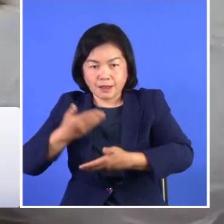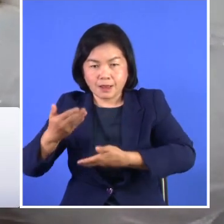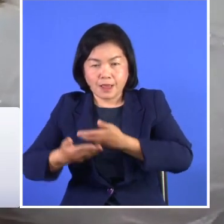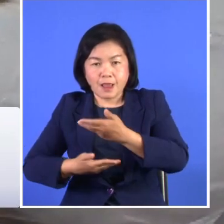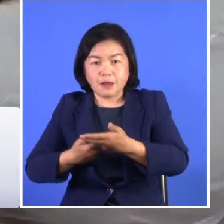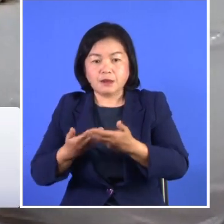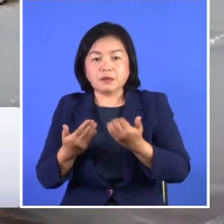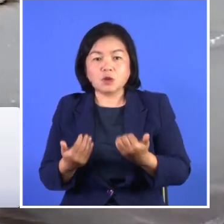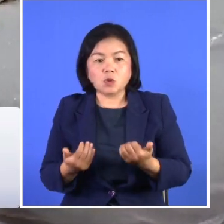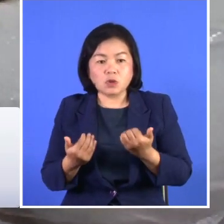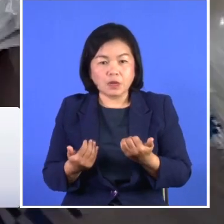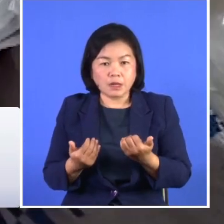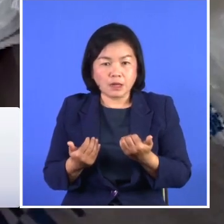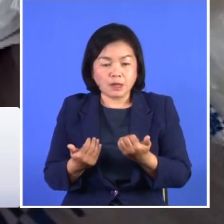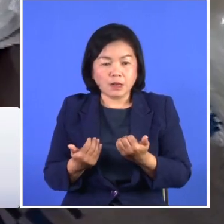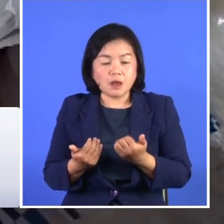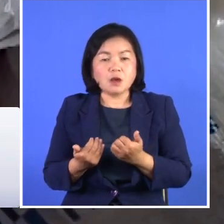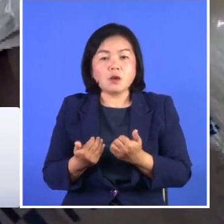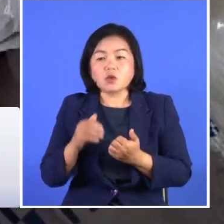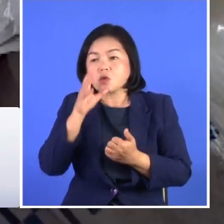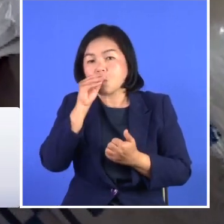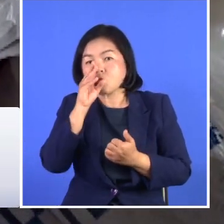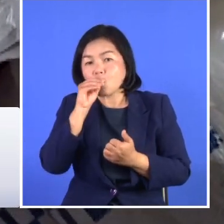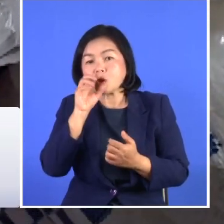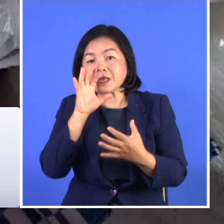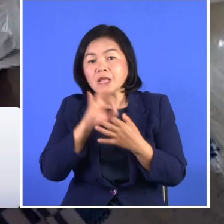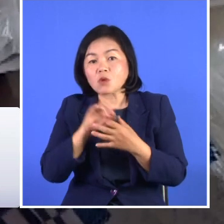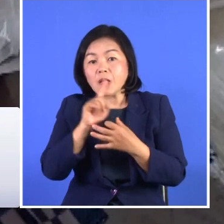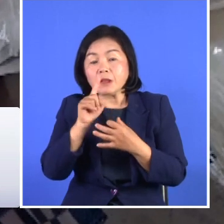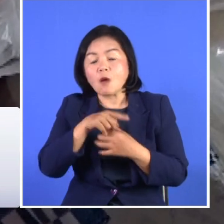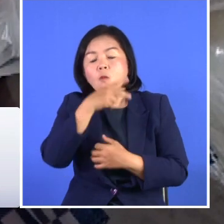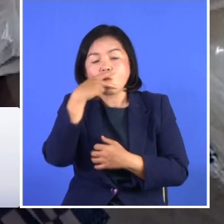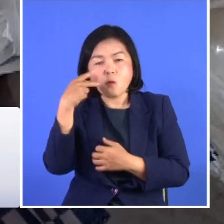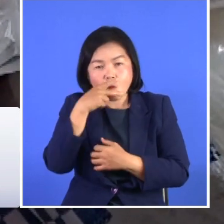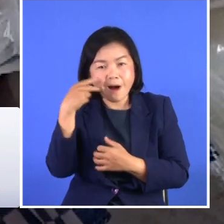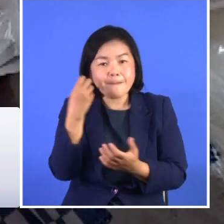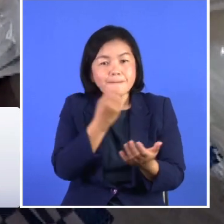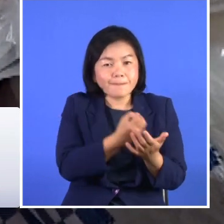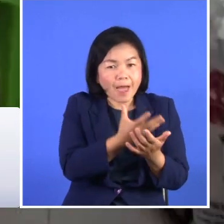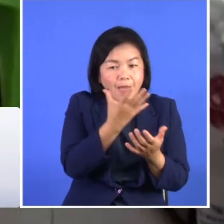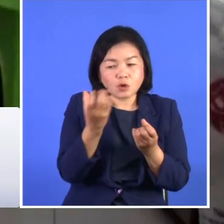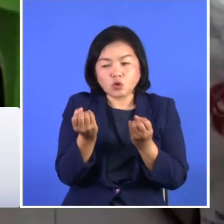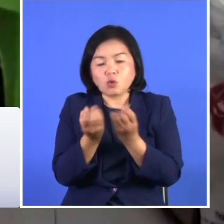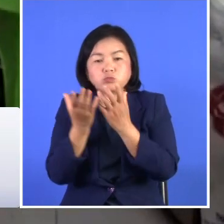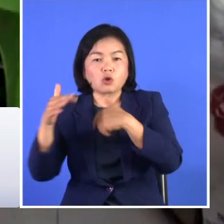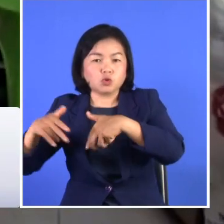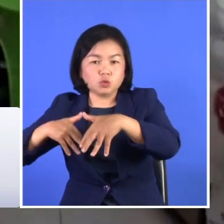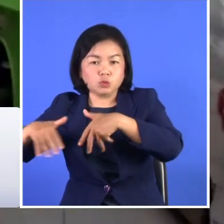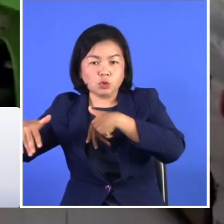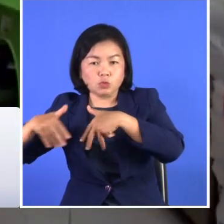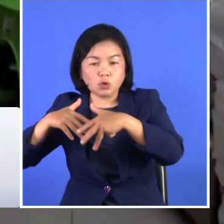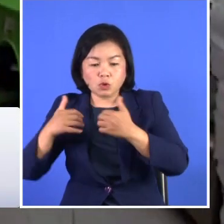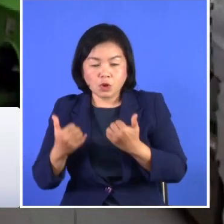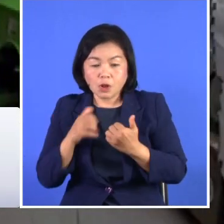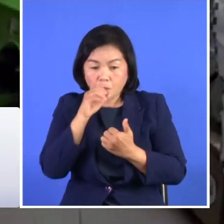รมเวชยชัยนะครับก็มีการพูดถึงประเด็นนี้เรื่องของน้ำตาลอยู ่ สูงและกระทบต่อพี่น้องประชาชนตอนนี้ก็เลยบอก